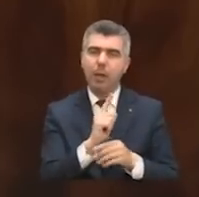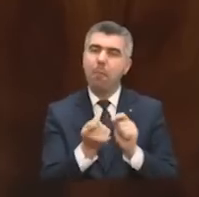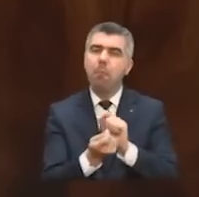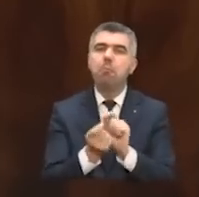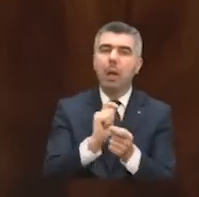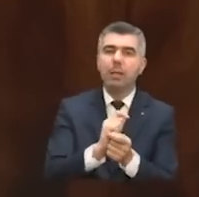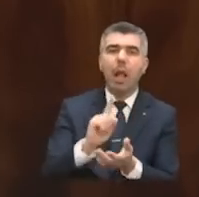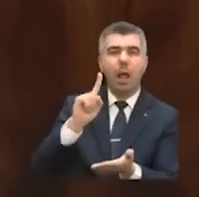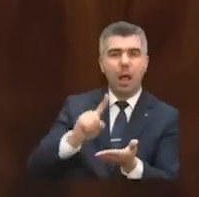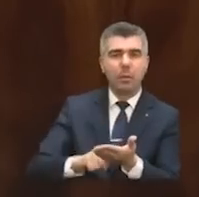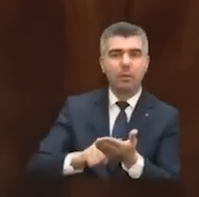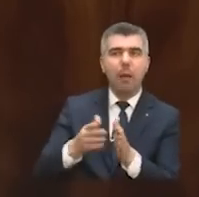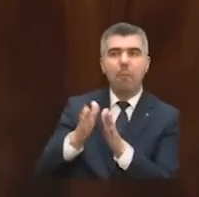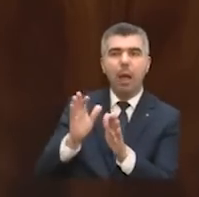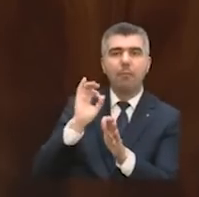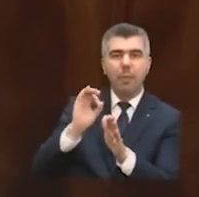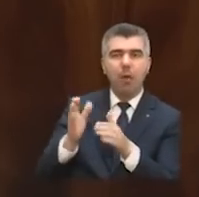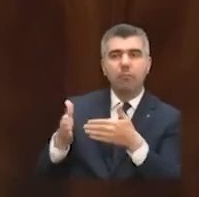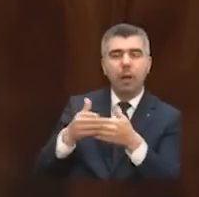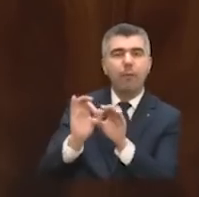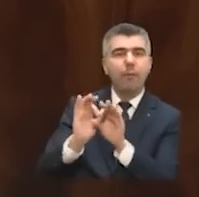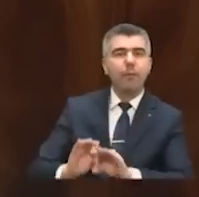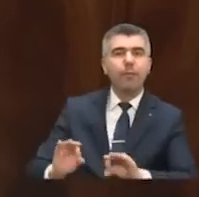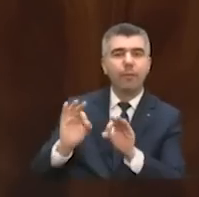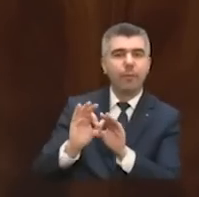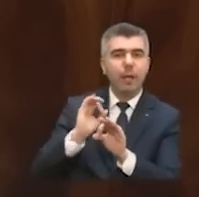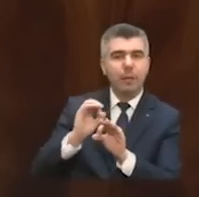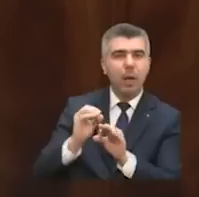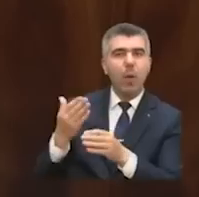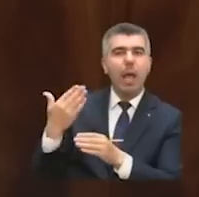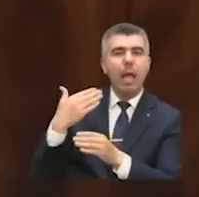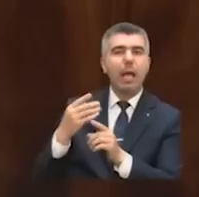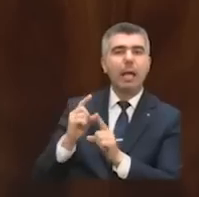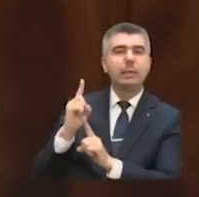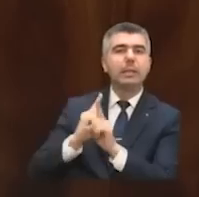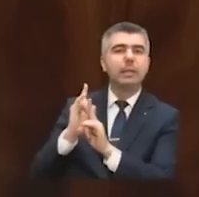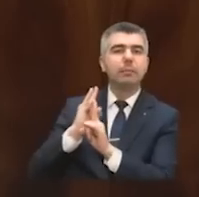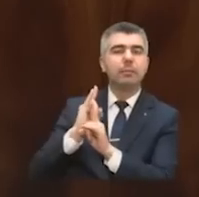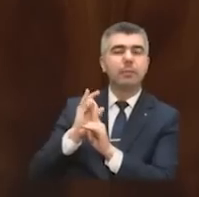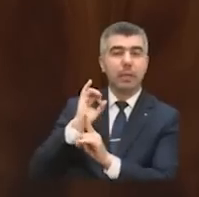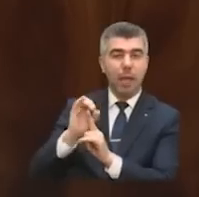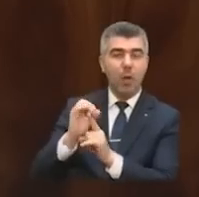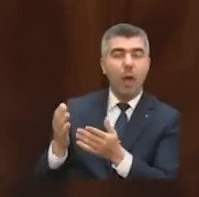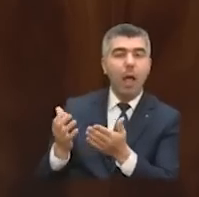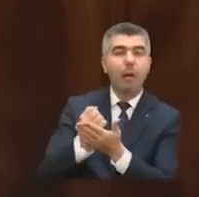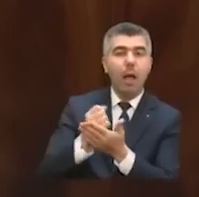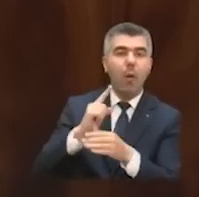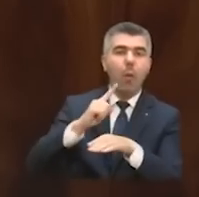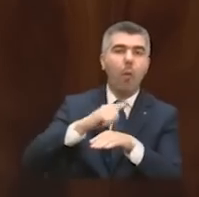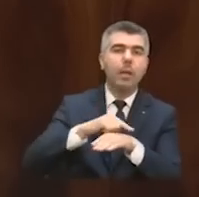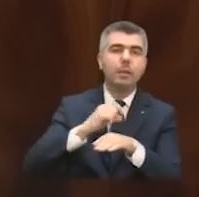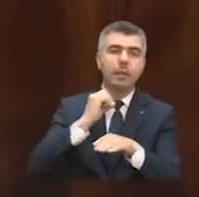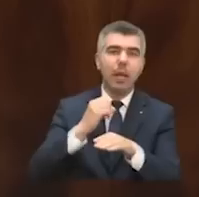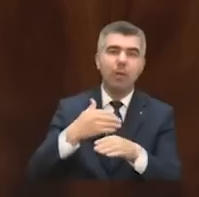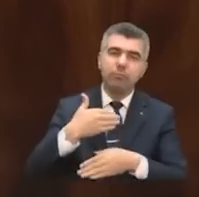يمكن يدخل من واحد الباب ويدوز ثاني لواحد اللي سميتو كيمشيو مع لي كريدي ديالو باش يحاول يربح ما يمكن من الوقت باش